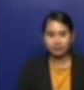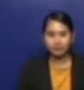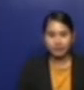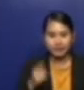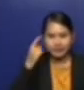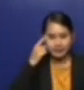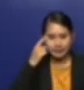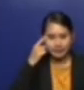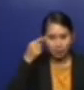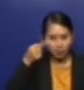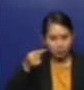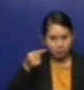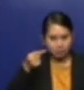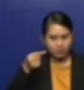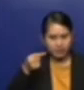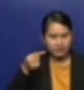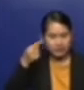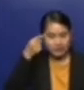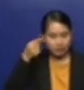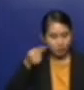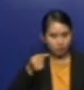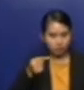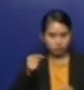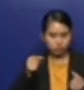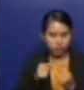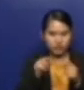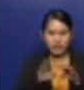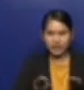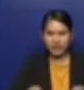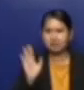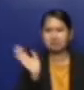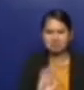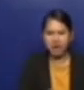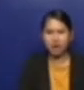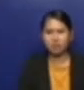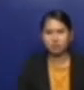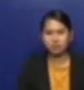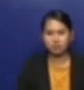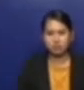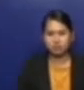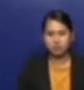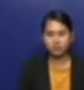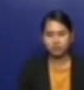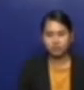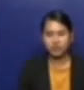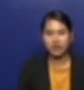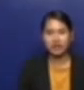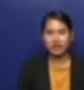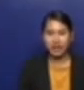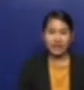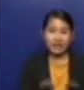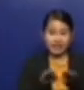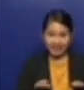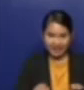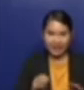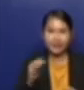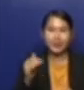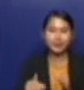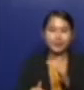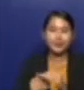ติกับเด็กมากจนเกินเหตุเด็กวันนี้คือผู้ใหญ่ในวันหน้